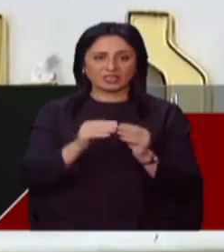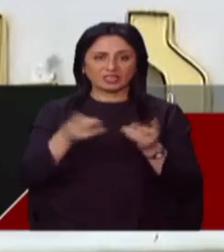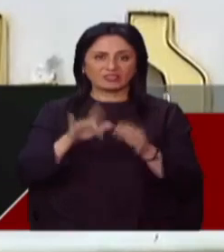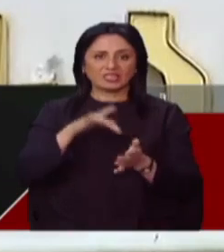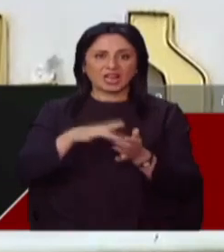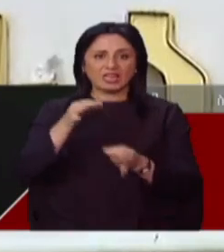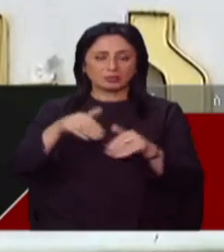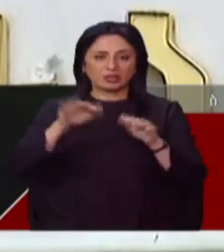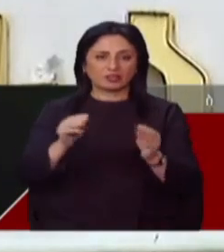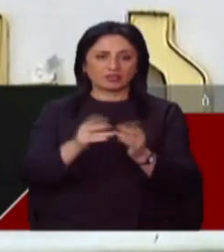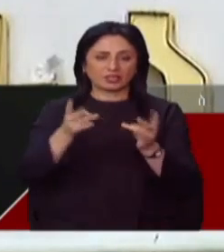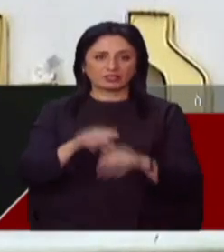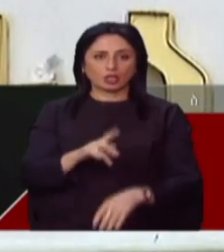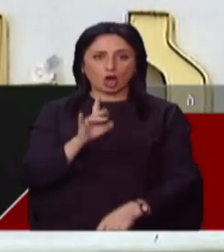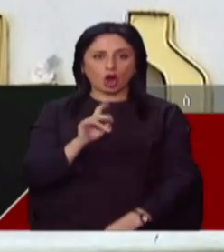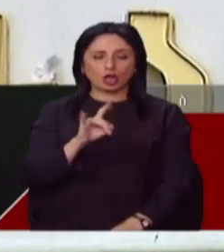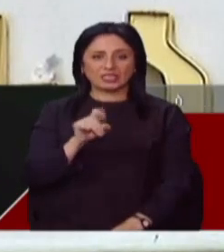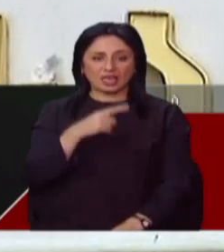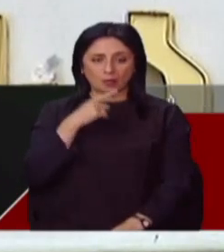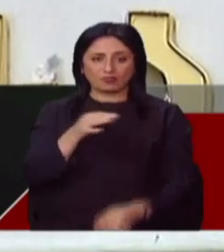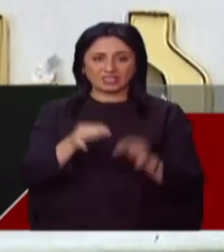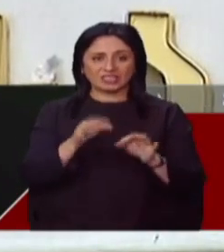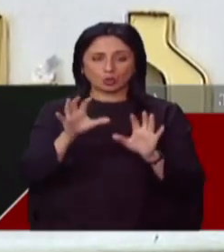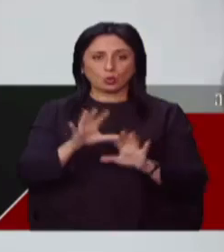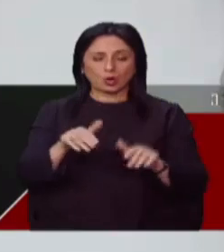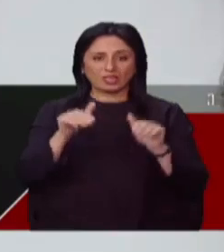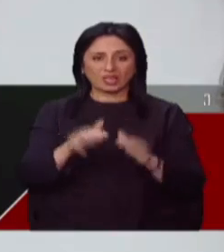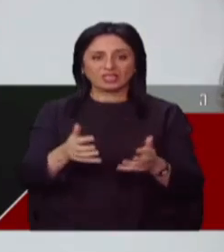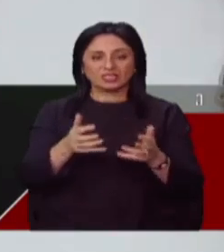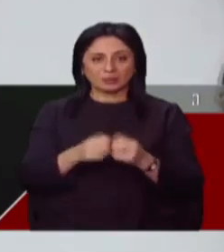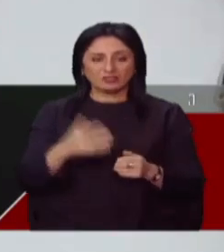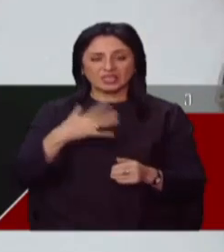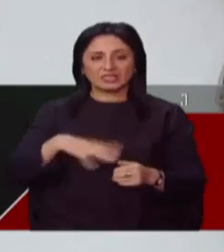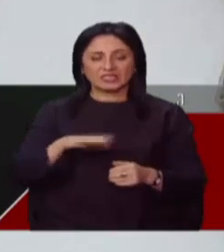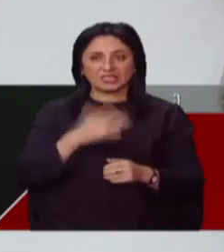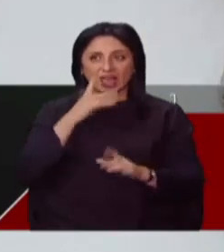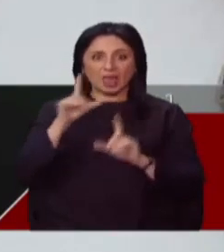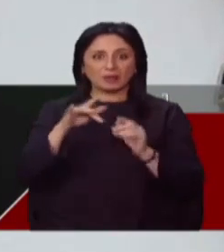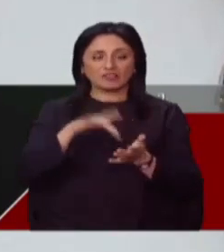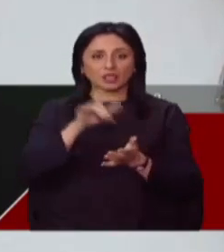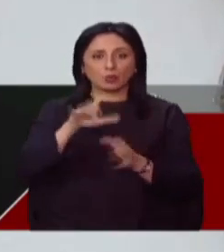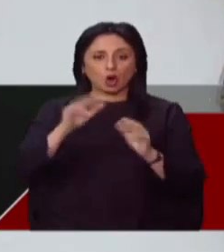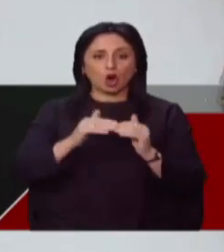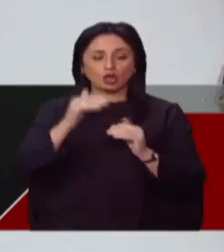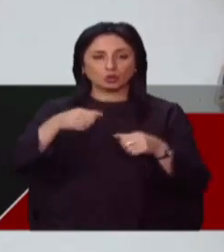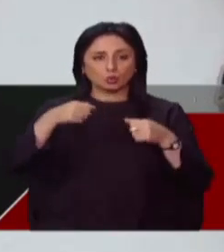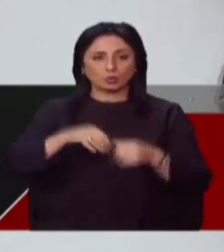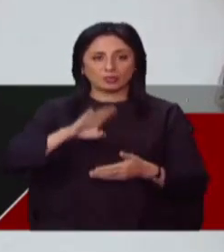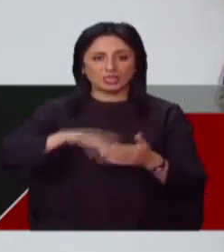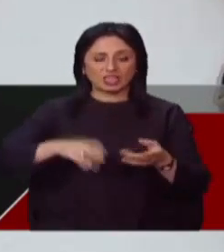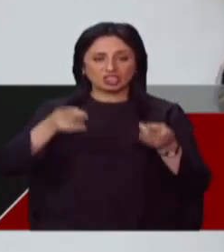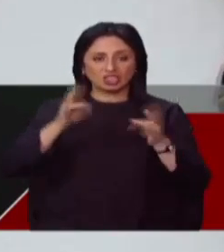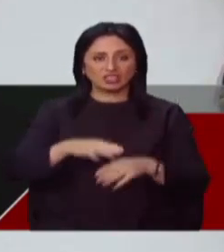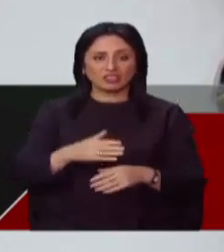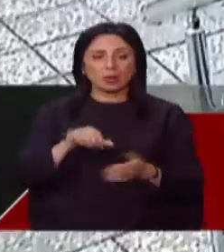საქალაქო სასამართლოს გადაწყვეტილება. თამარ კორძაიას განცხადებით სასამართლო უკანონო გადაწყვეტილება მიიღო და საქართველოს ემიგრანტი მოქალაქეები კონსტიტუციური უფლების გარეშე